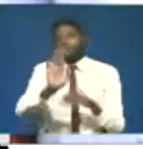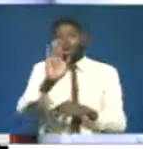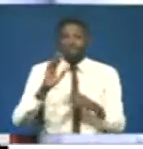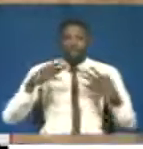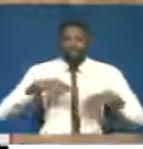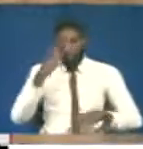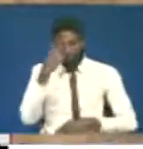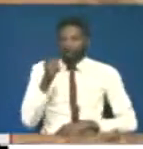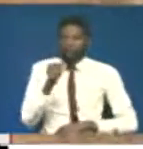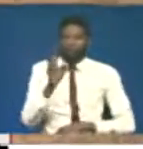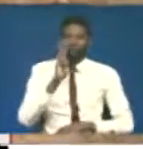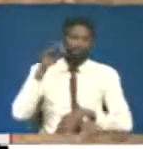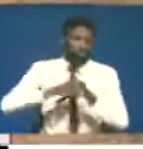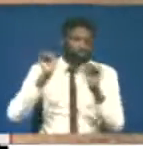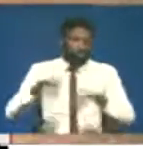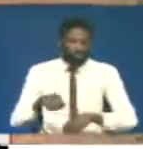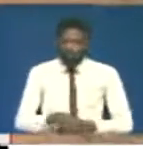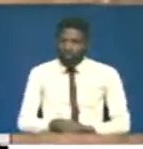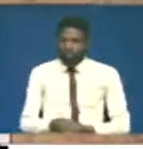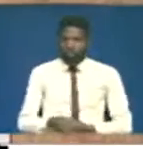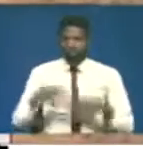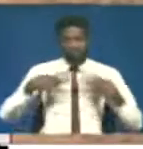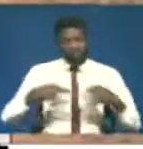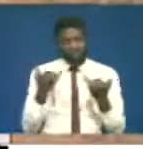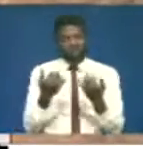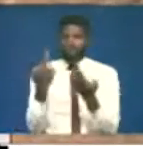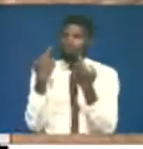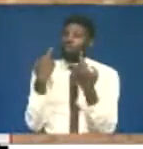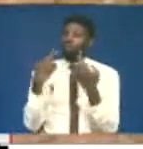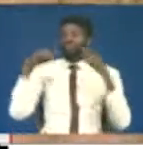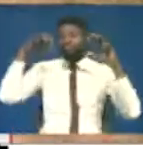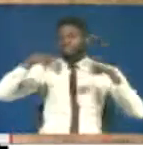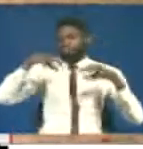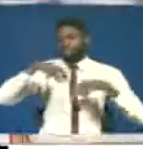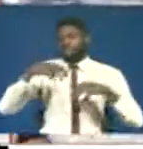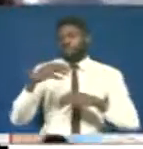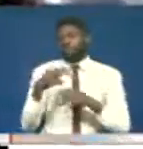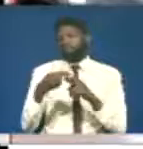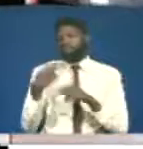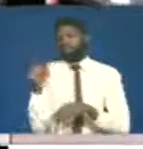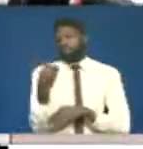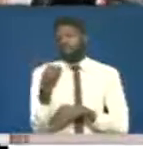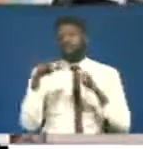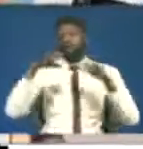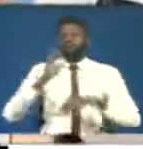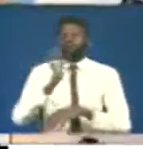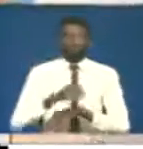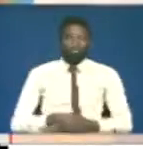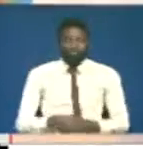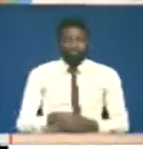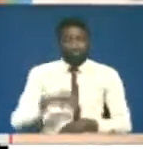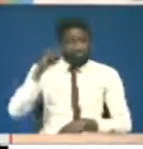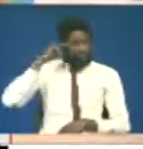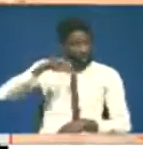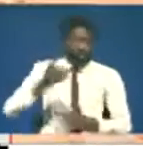wamepewa hizo maji. Wakazi hao sasa wanatumai kuwa mvua za vuli zitanyesha humu nchini. Katika kaunti ya Mandera,